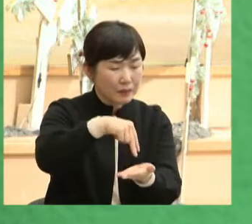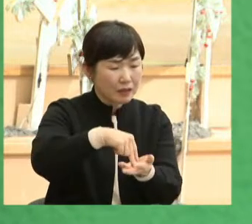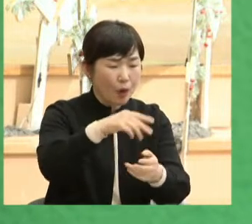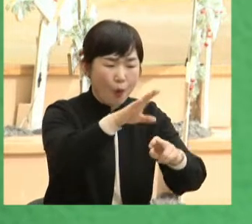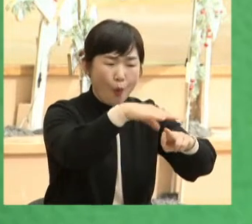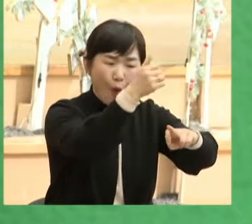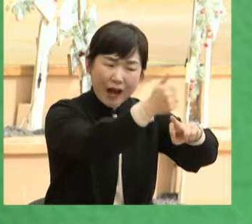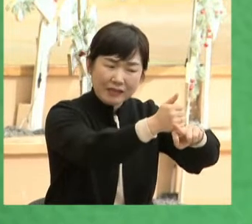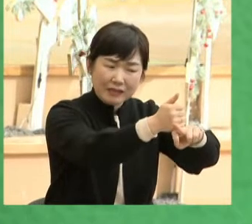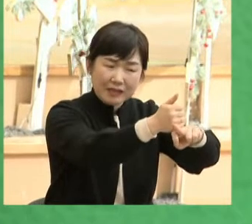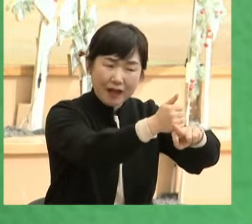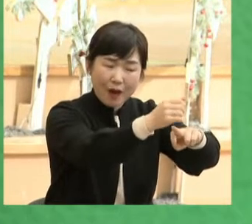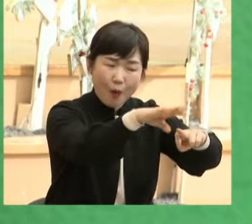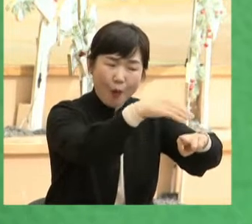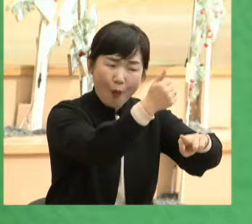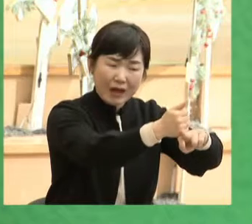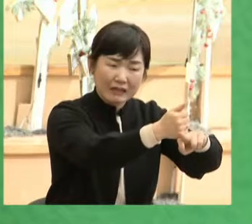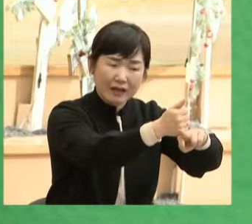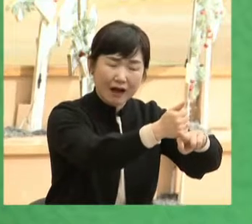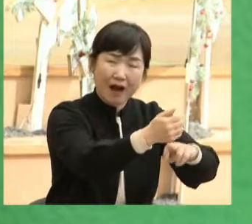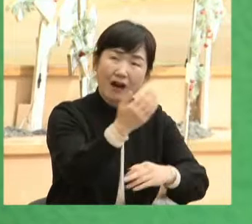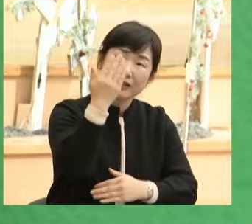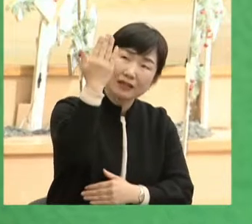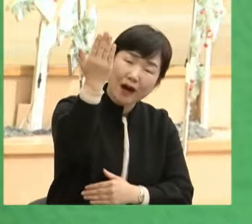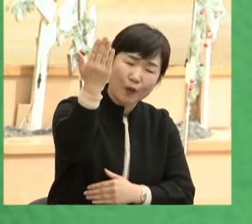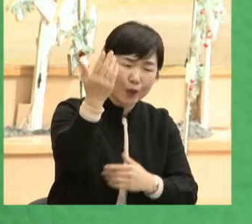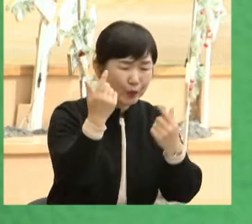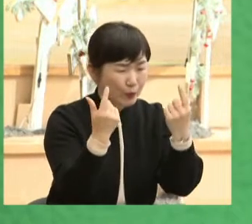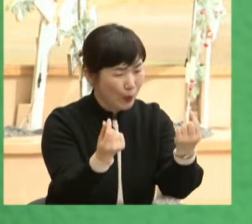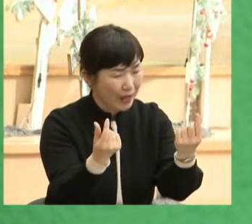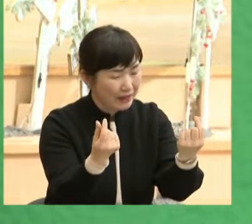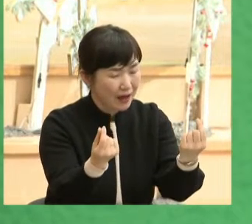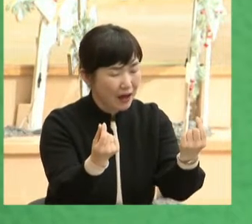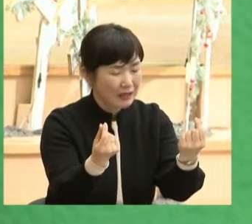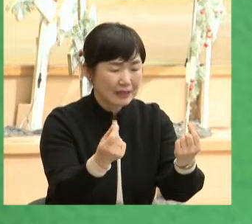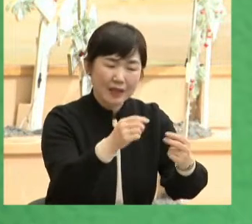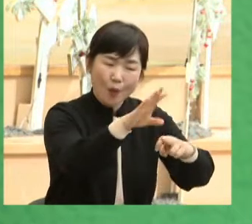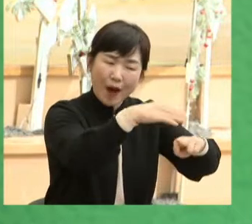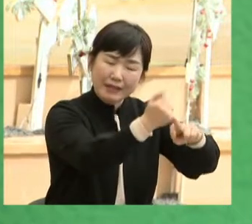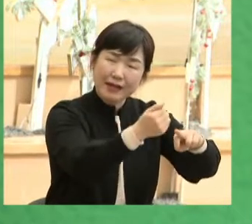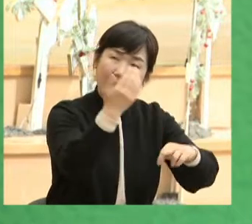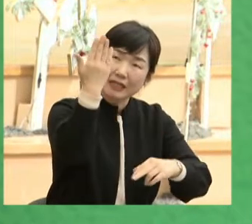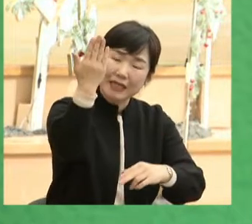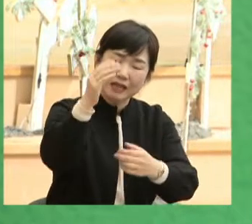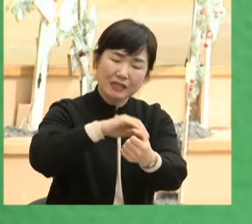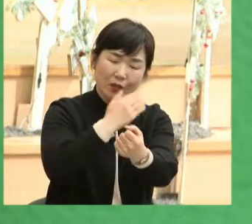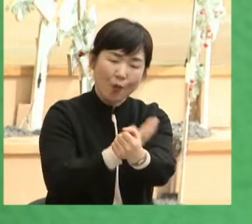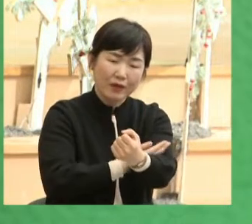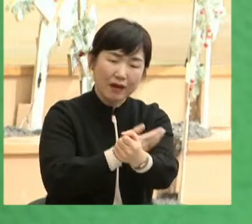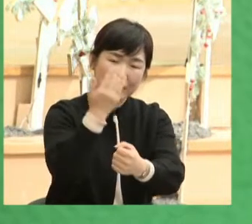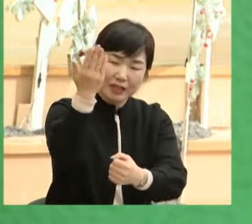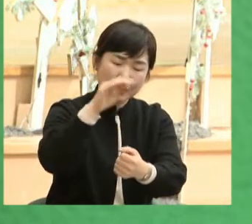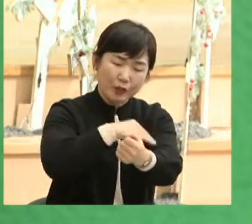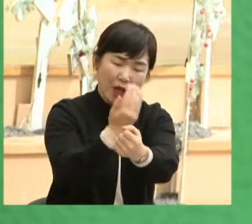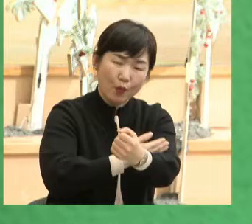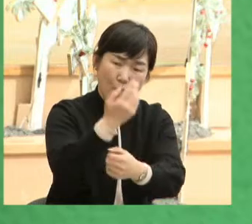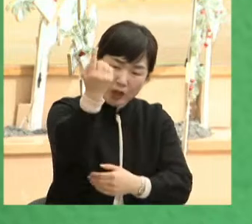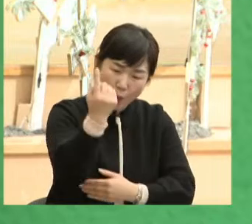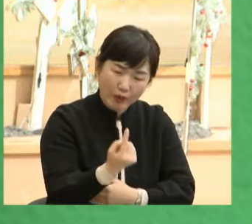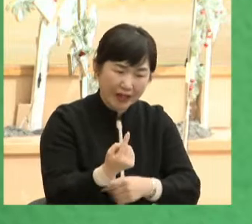황제가 키스 애드벤트 다 그분의 절대적인 그분의 방